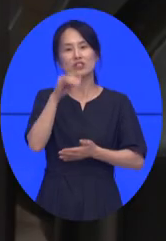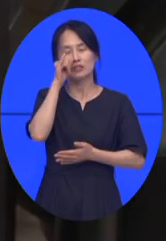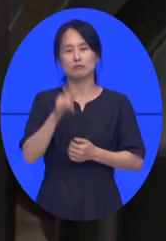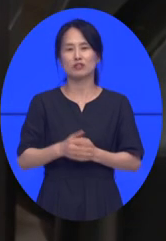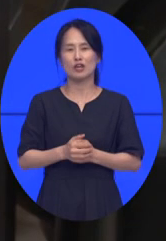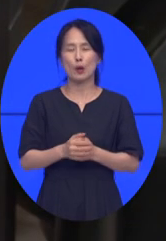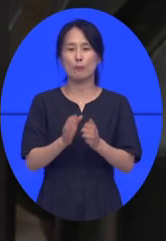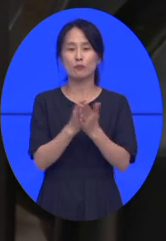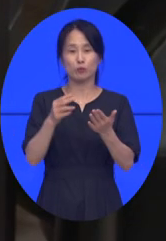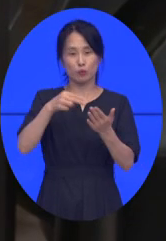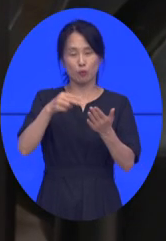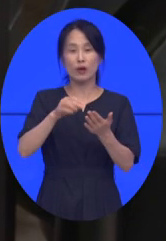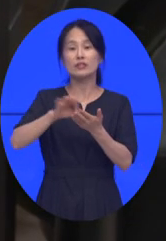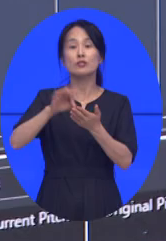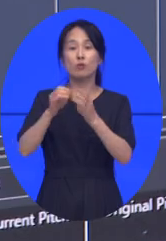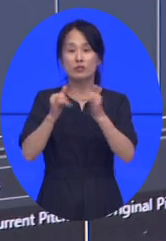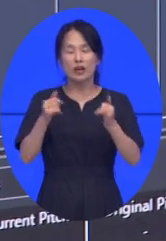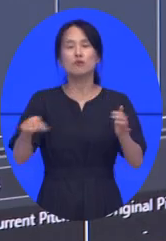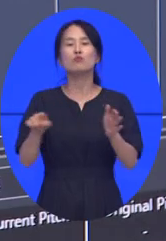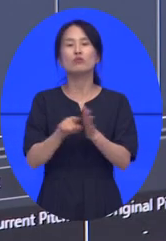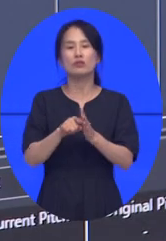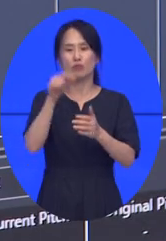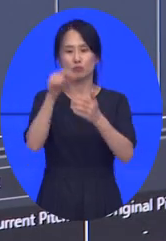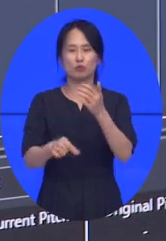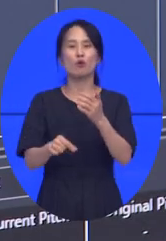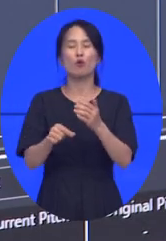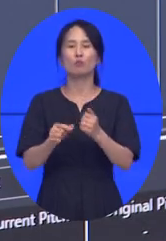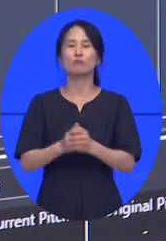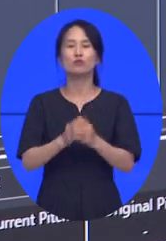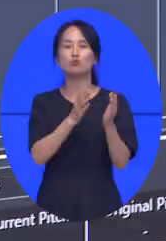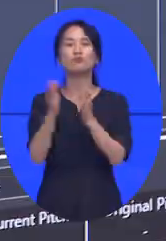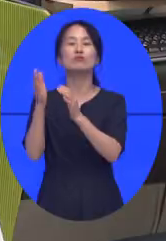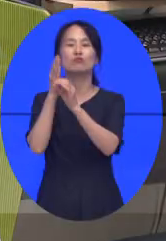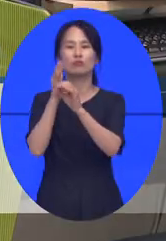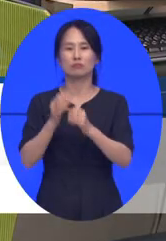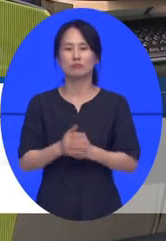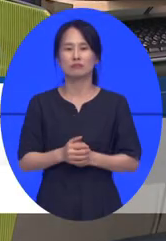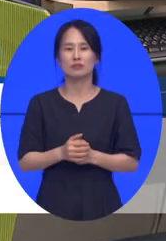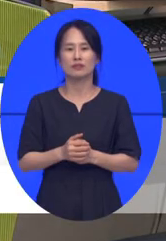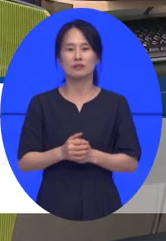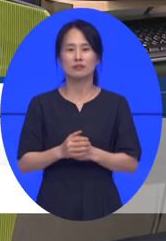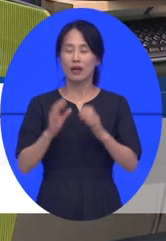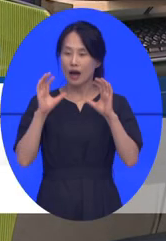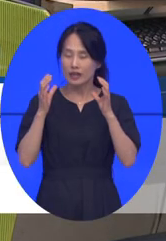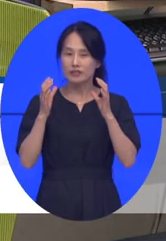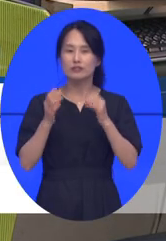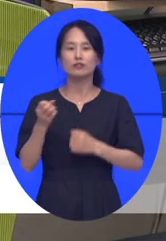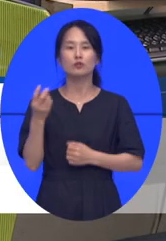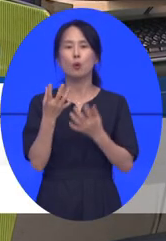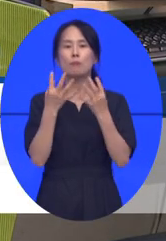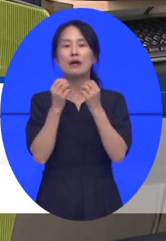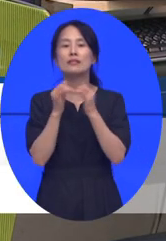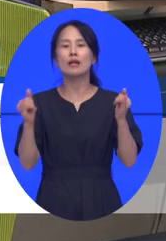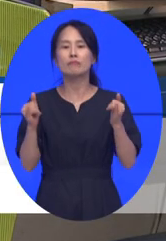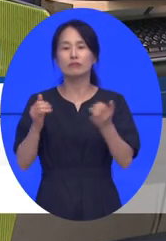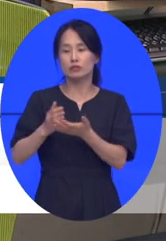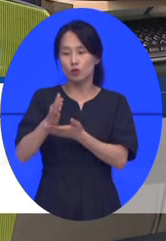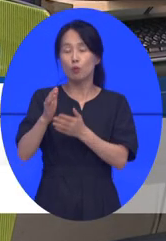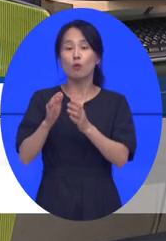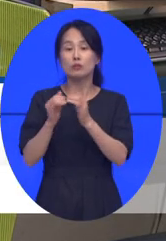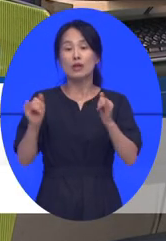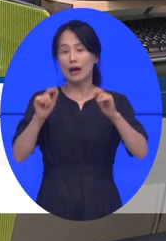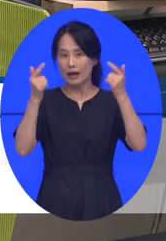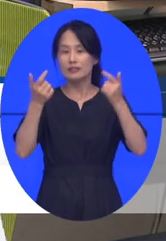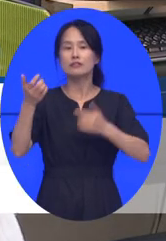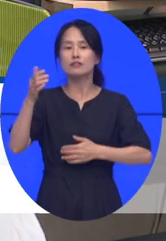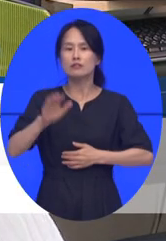이용자를 대상으로 녹음 체험 프로그램을 진행하고 공연도 준비하고 있습니다. 아이들을 그리고 많은 좀 사람들이 전공자가